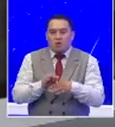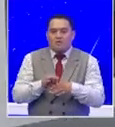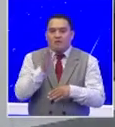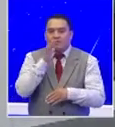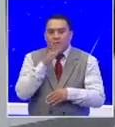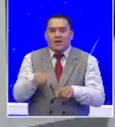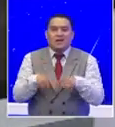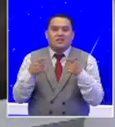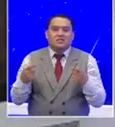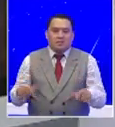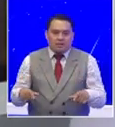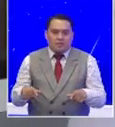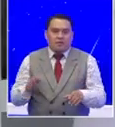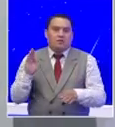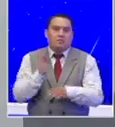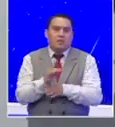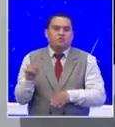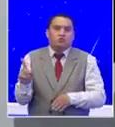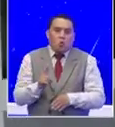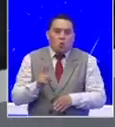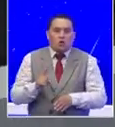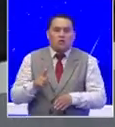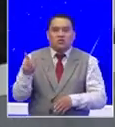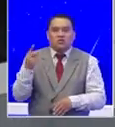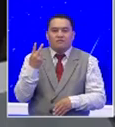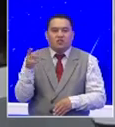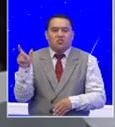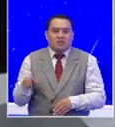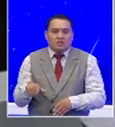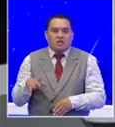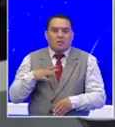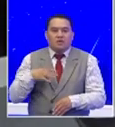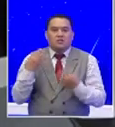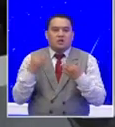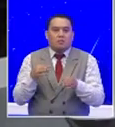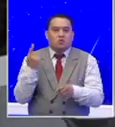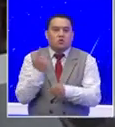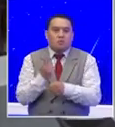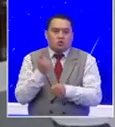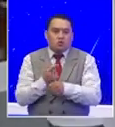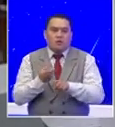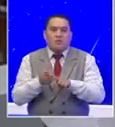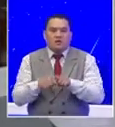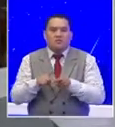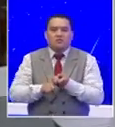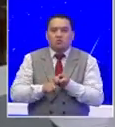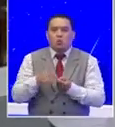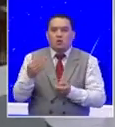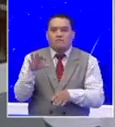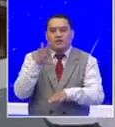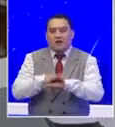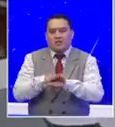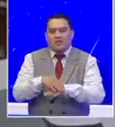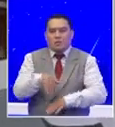время самого экзамена. Вдобавок к этому еще два абитуриента не были допущены до тестирования в связи с тем, что у них